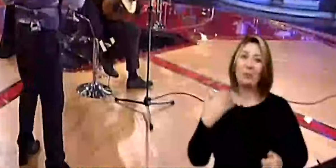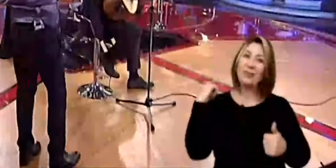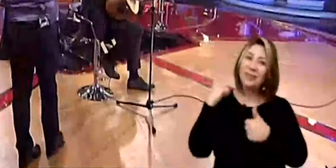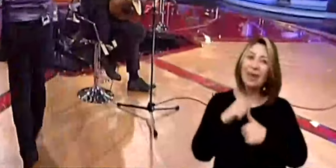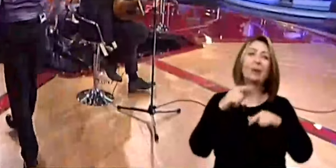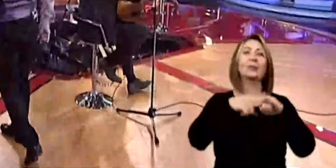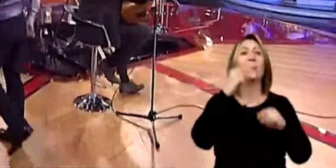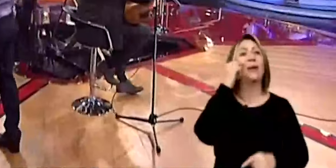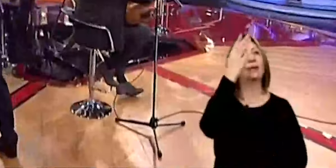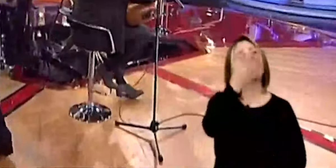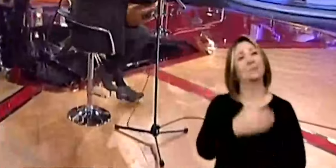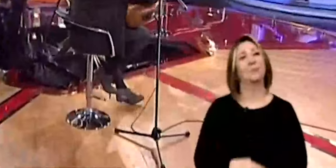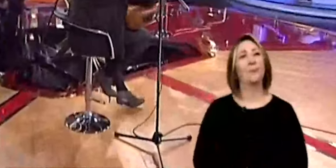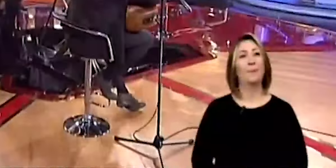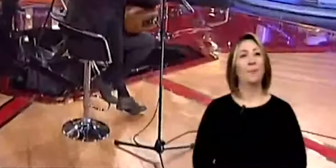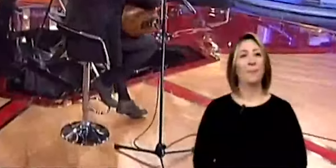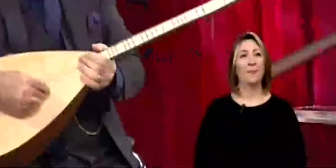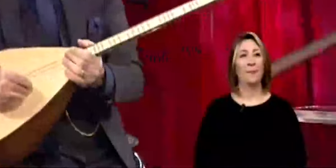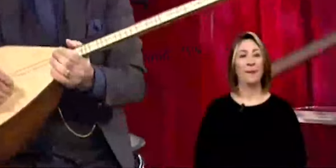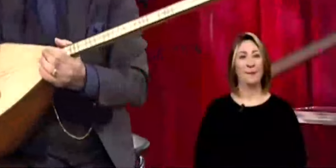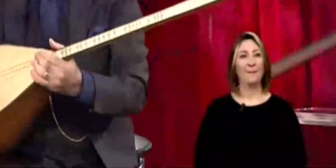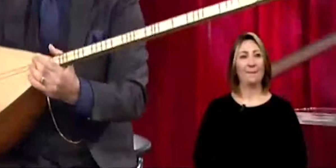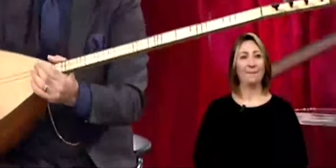Hüseyin Turan buyursunlar efendim. Yine böyle bu havada mı gidelim?